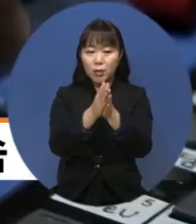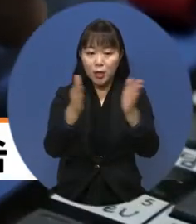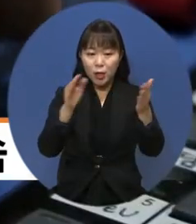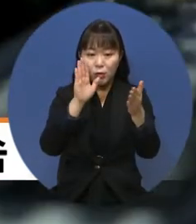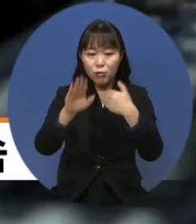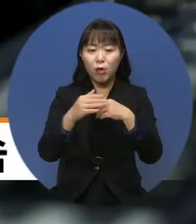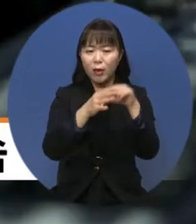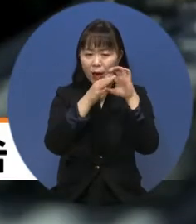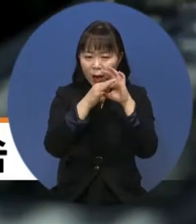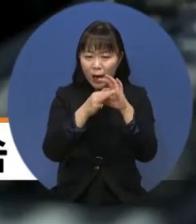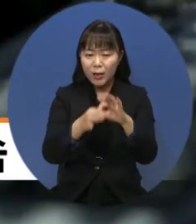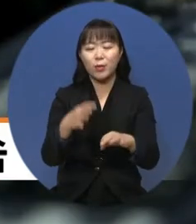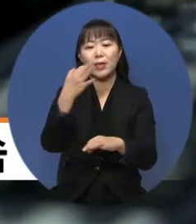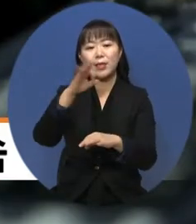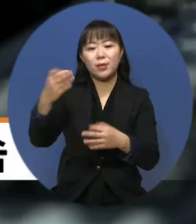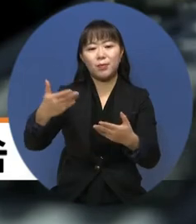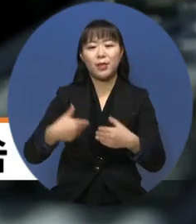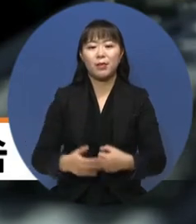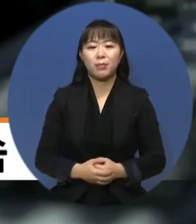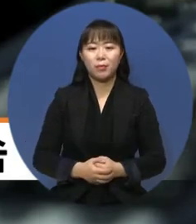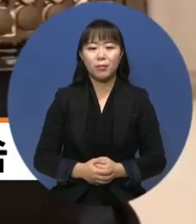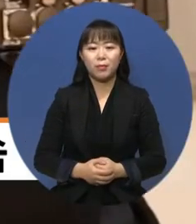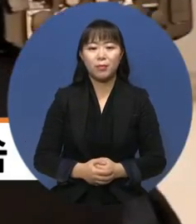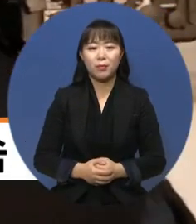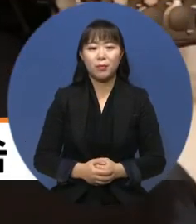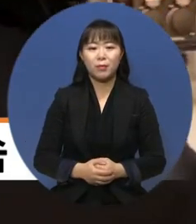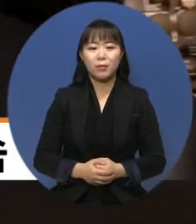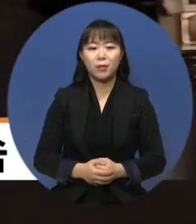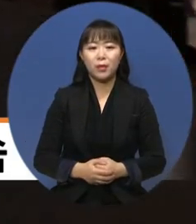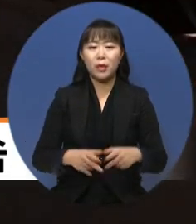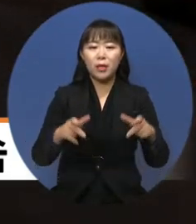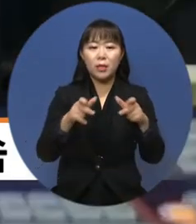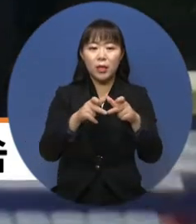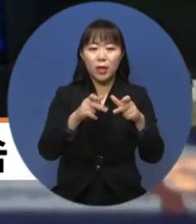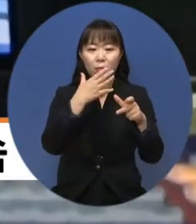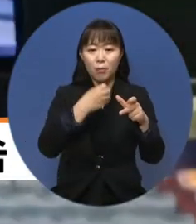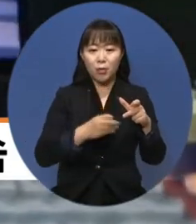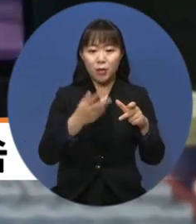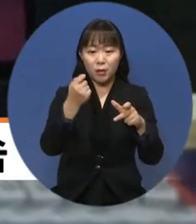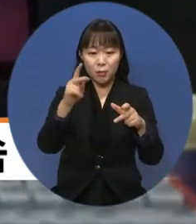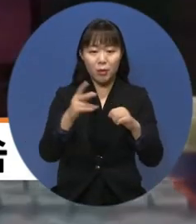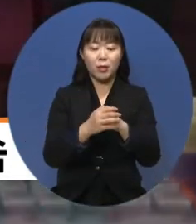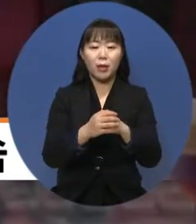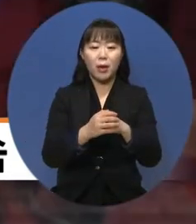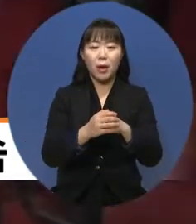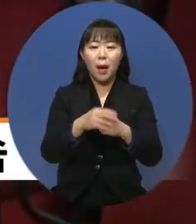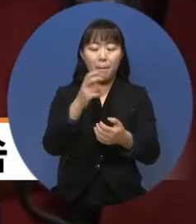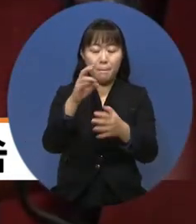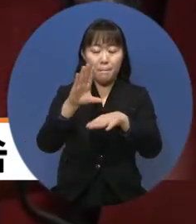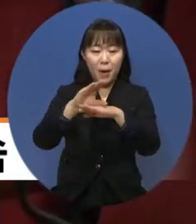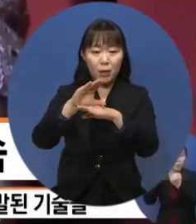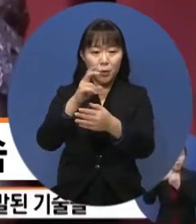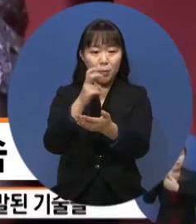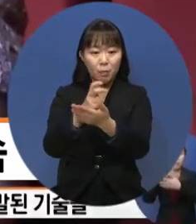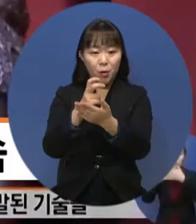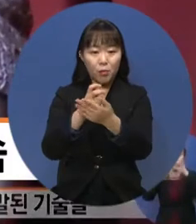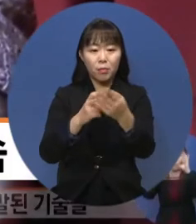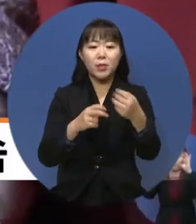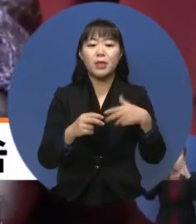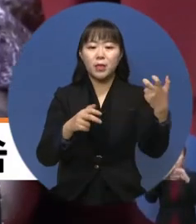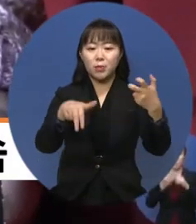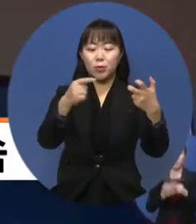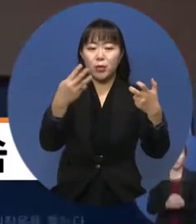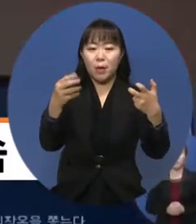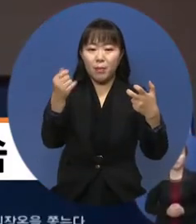연속해서 인정받게 됐습니다 장애인복지 채널은 방송법 제 70조제 3항에 따라